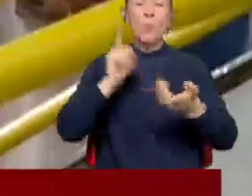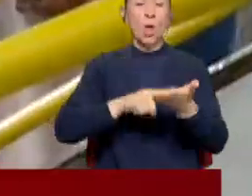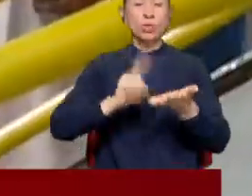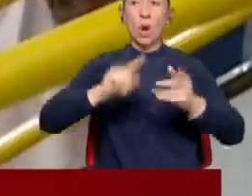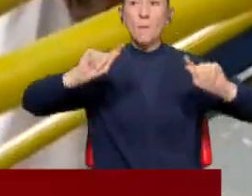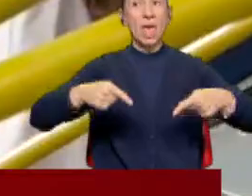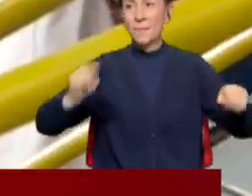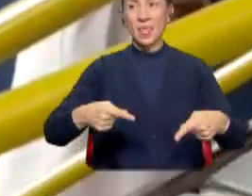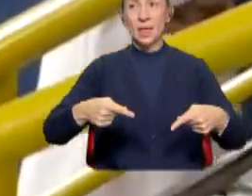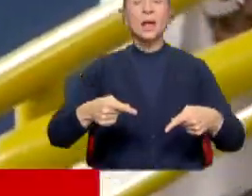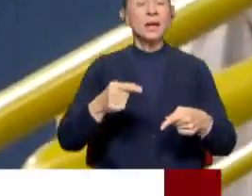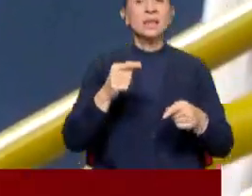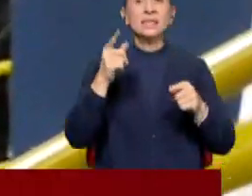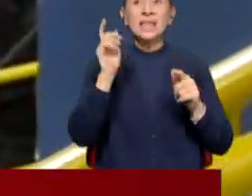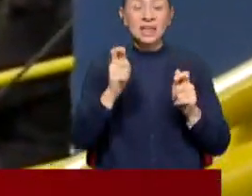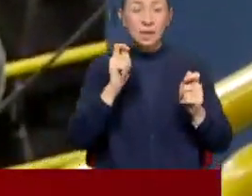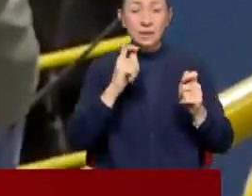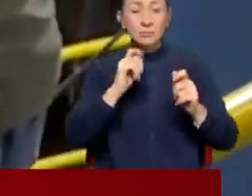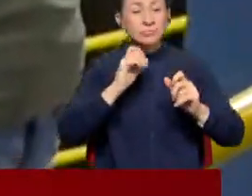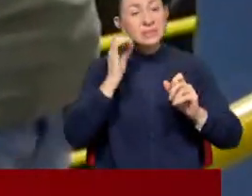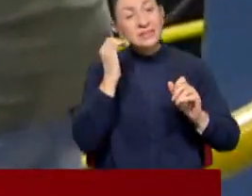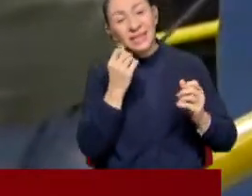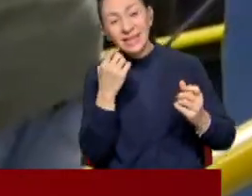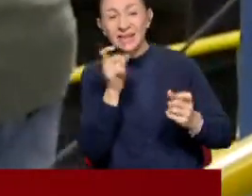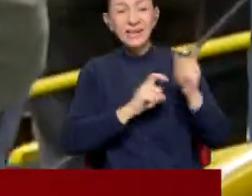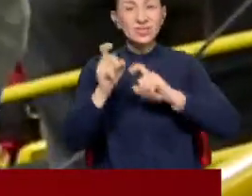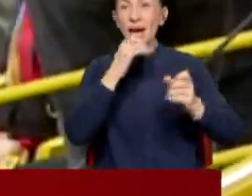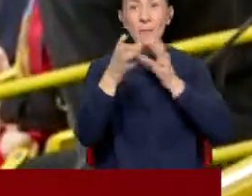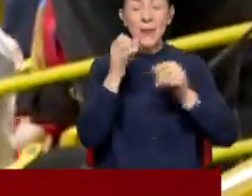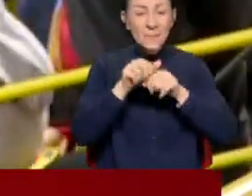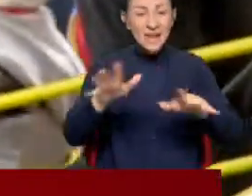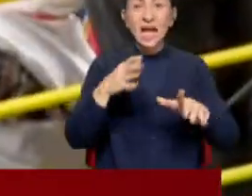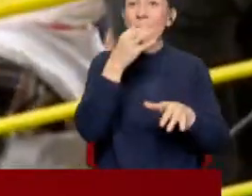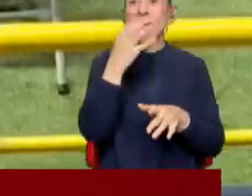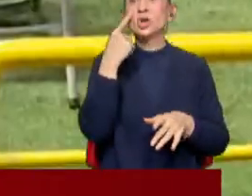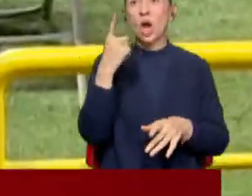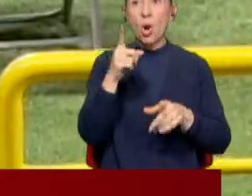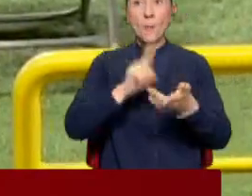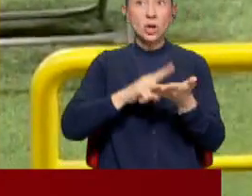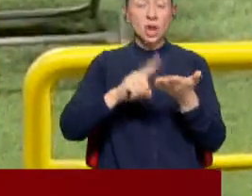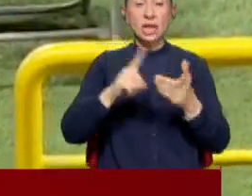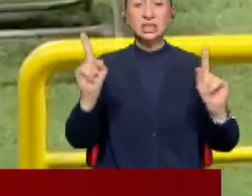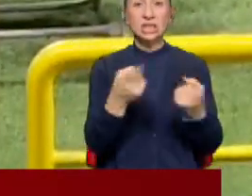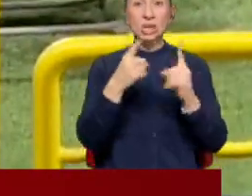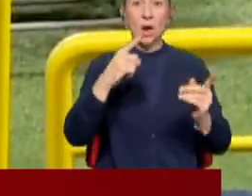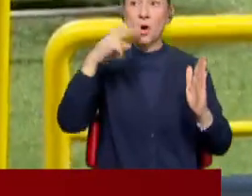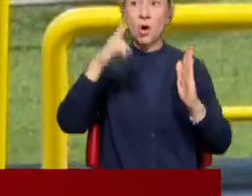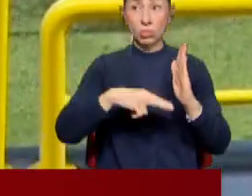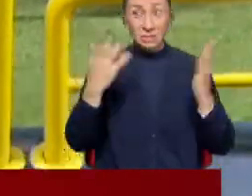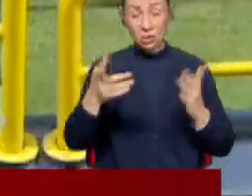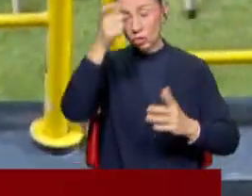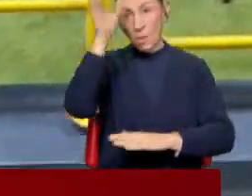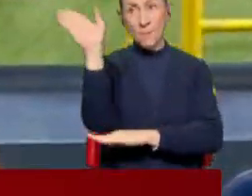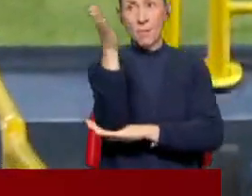protokol imzalanmıştı. Dezenformasyonla Mücadele Merkezi'nin paylaştığı bilgiye göre o protokolde İstiklal Marşı okunması ve